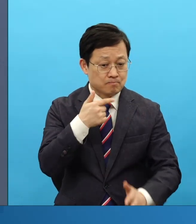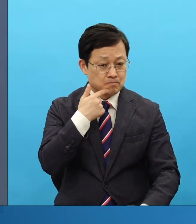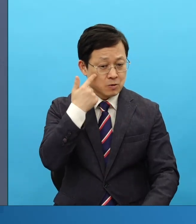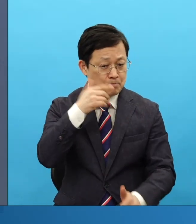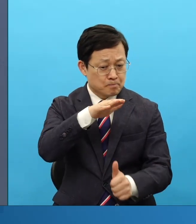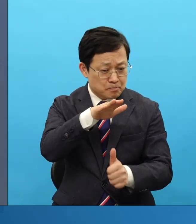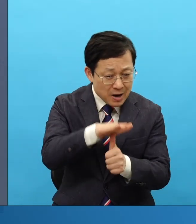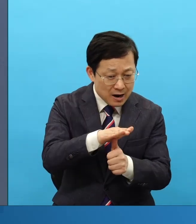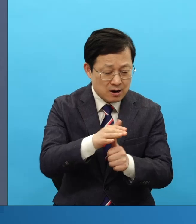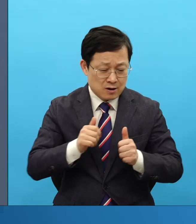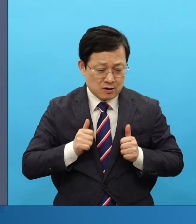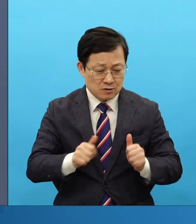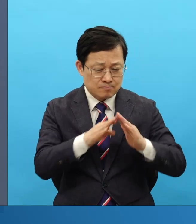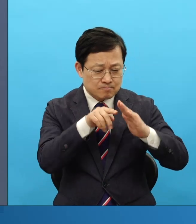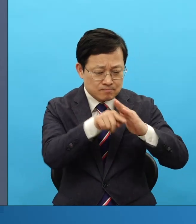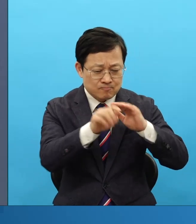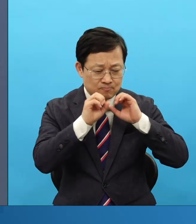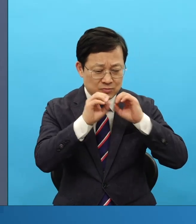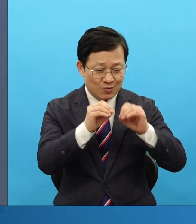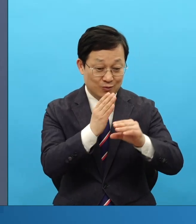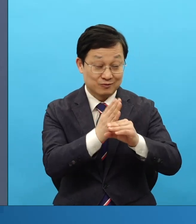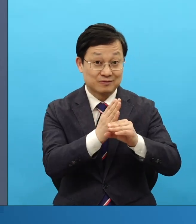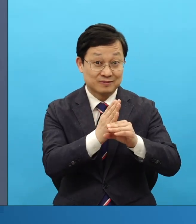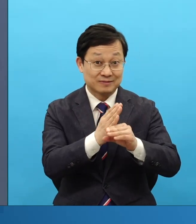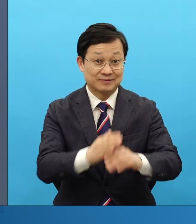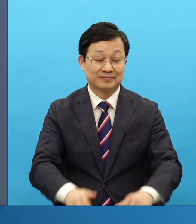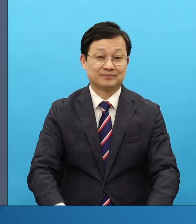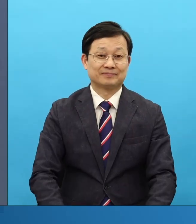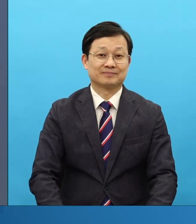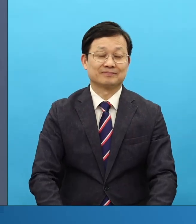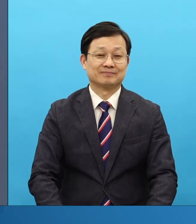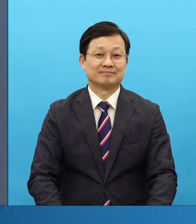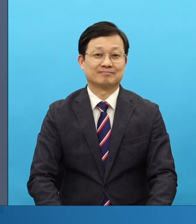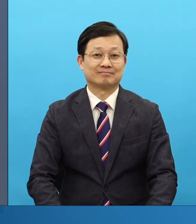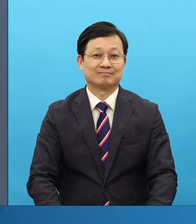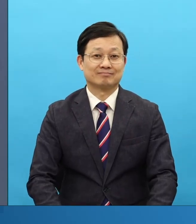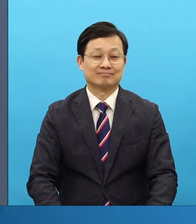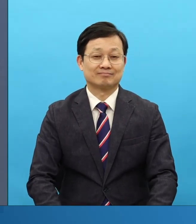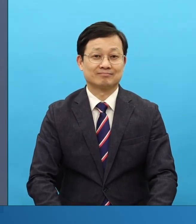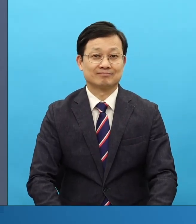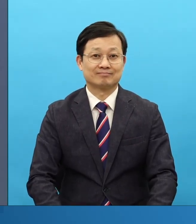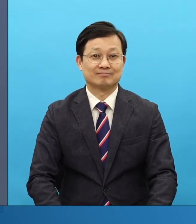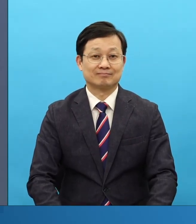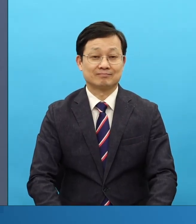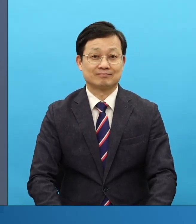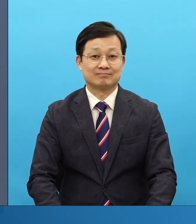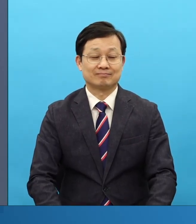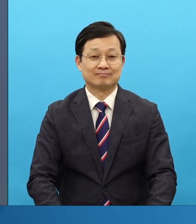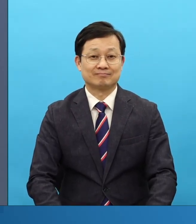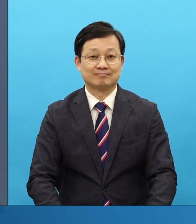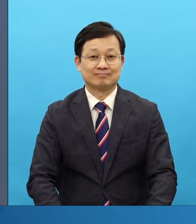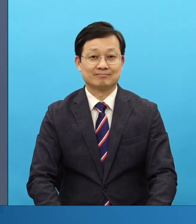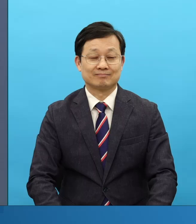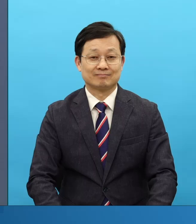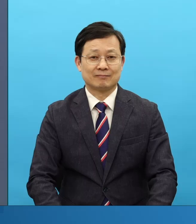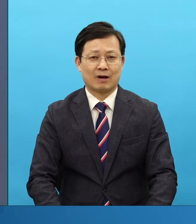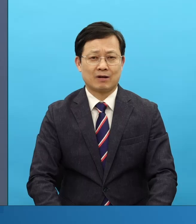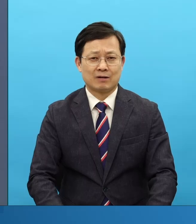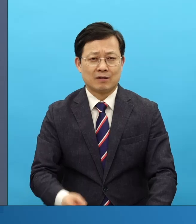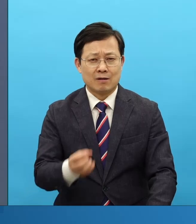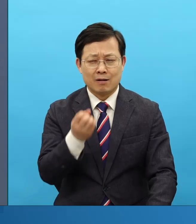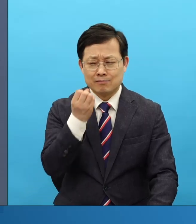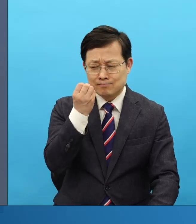named Pastor Salam who received the gospel here and went there to become a pastor. 그래서 뭐 이번에도 보니까 뭐 그 이상한 사람들이